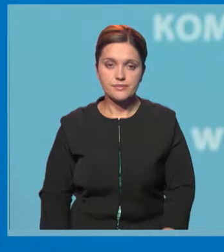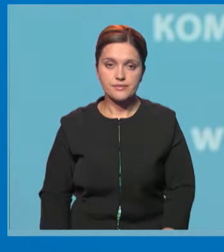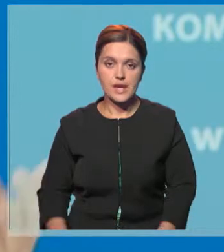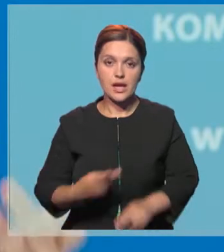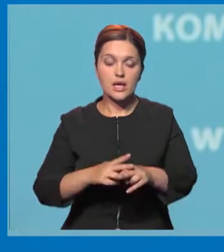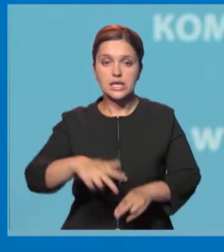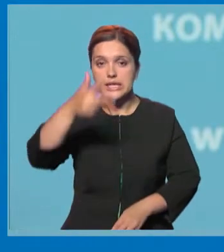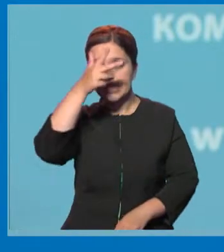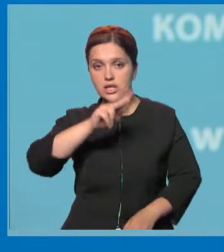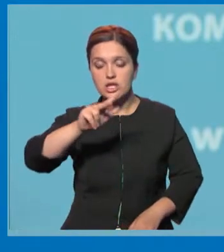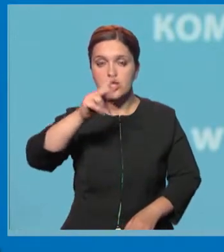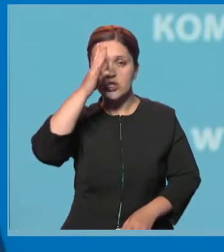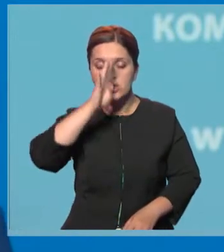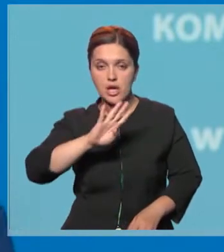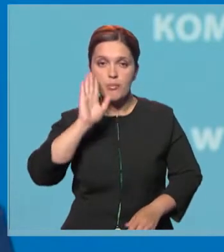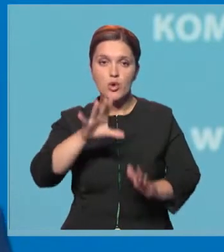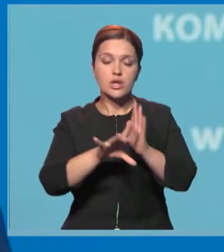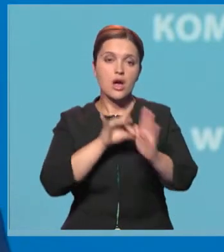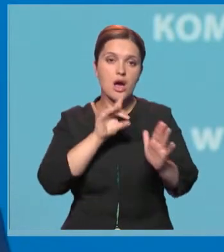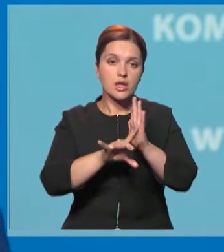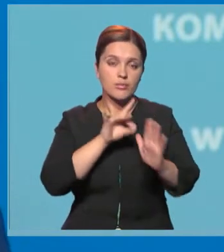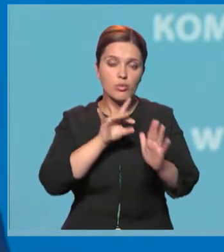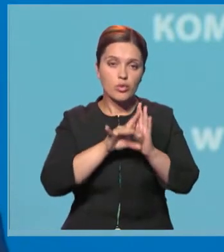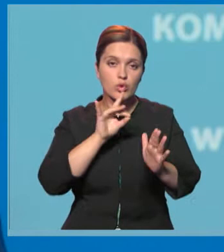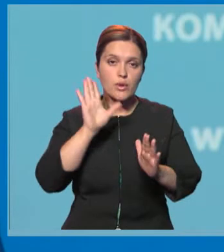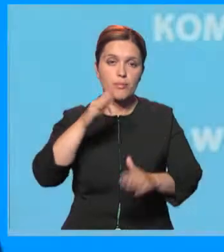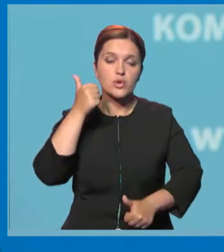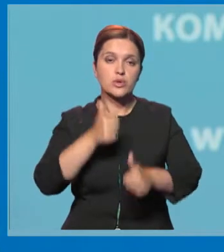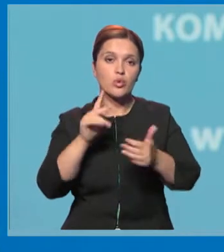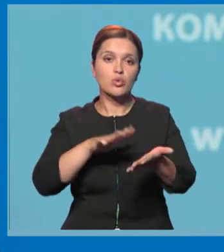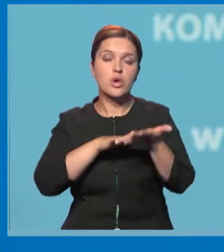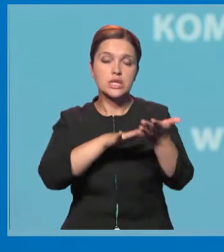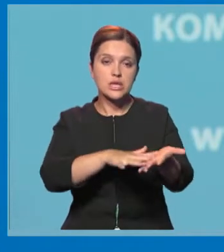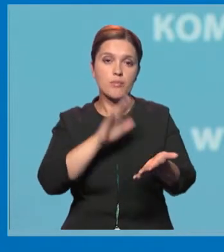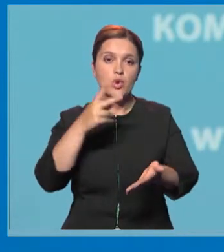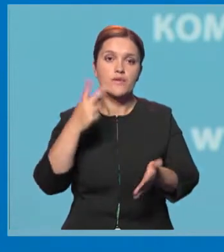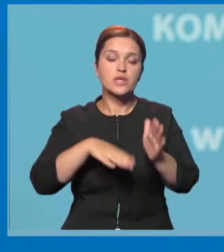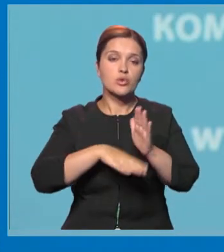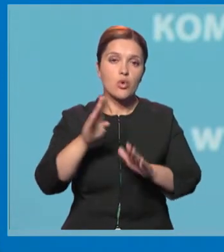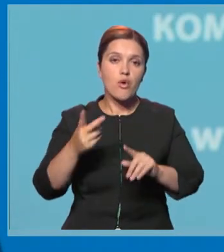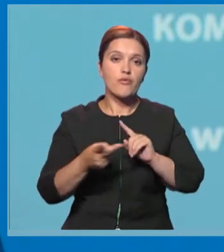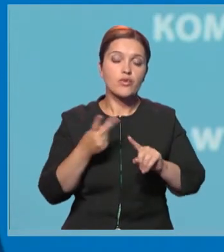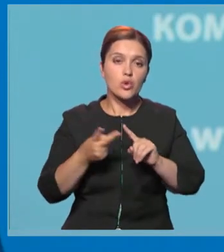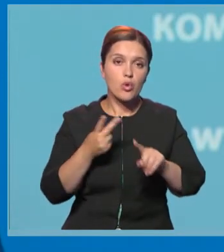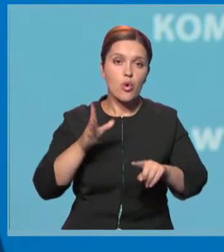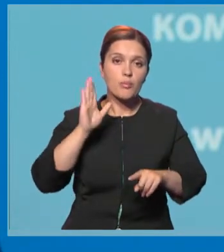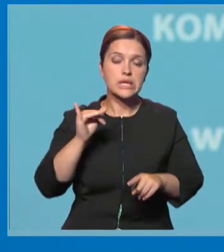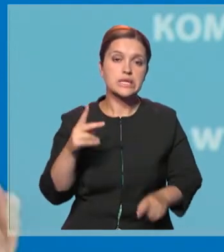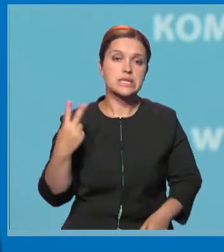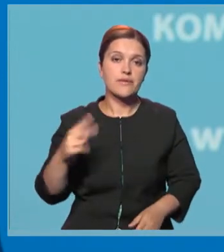работа с заявителями. Отбор. На первом этапе мы выберем 20 лучших проектов. На втором этапе уже из